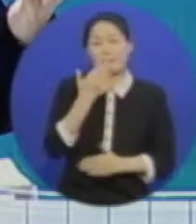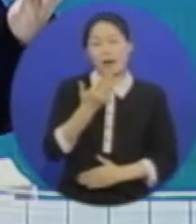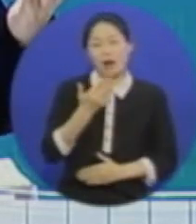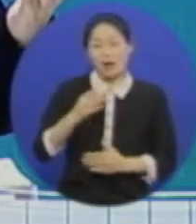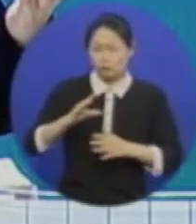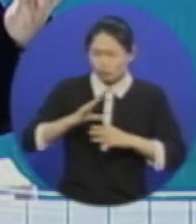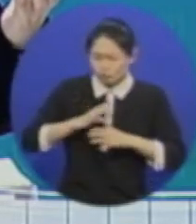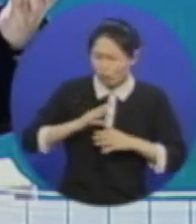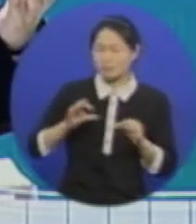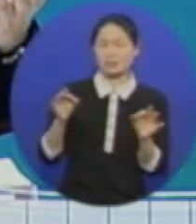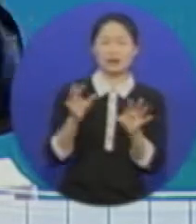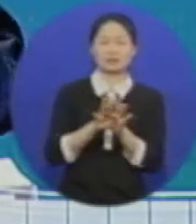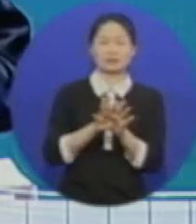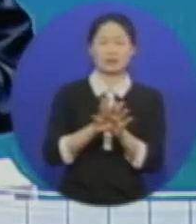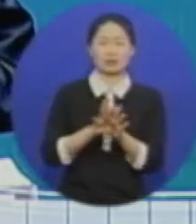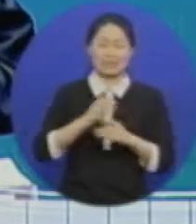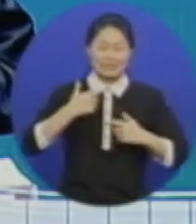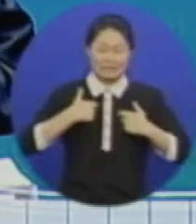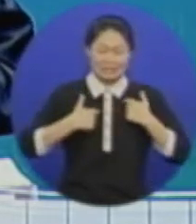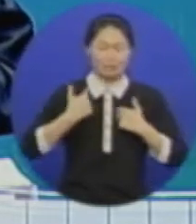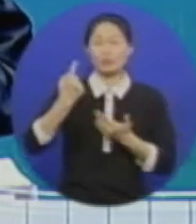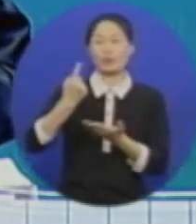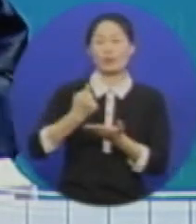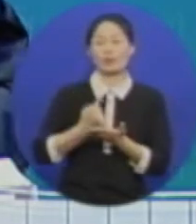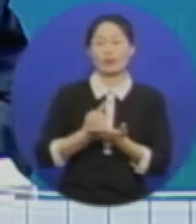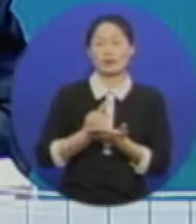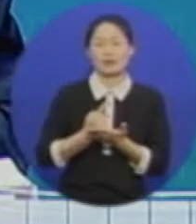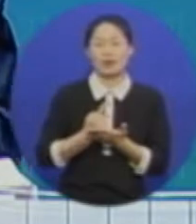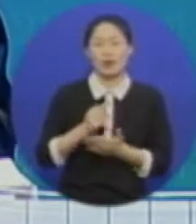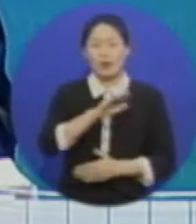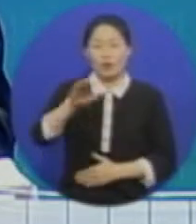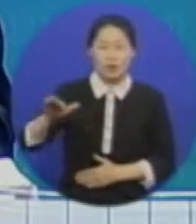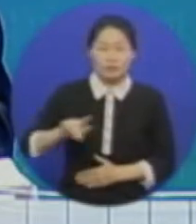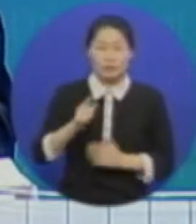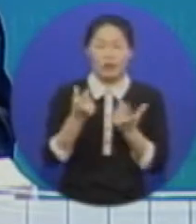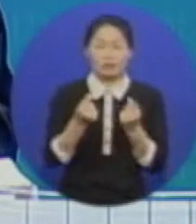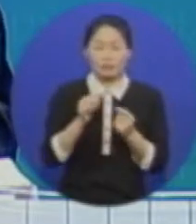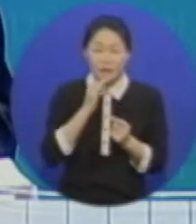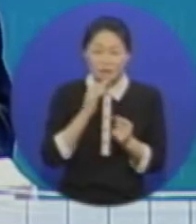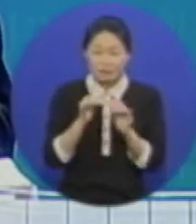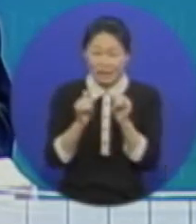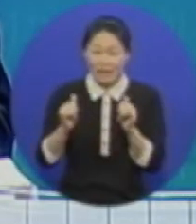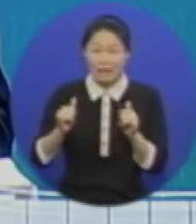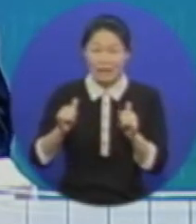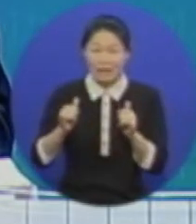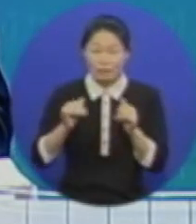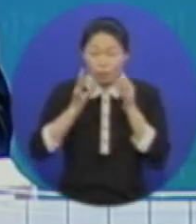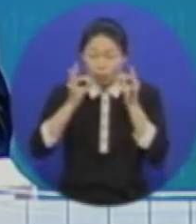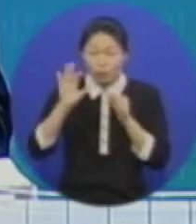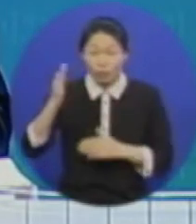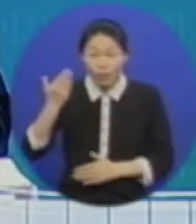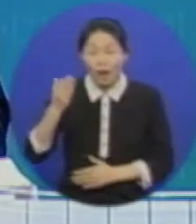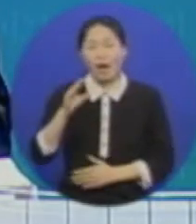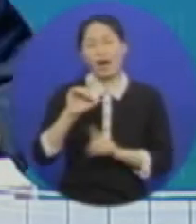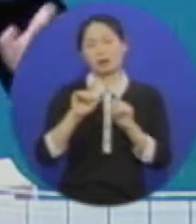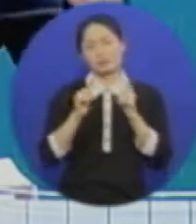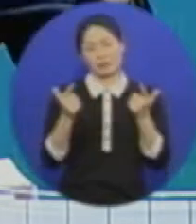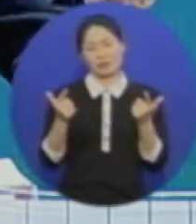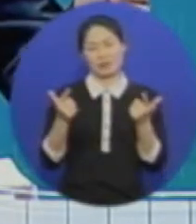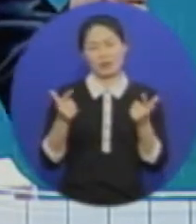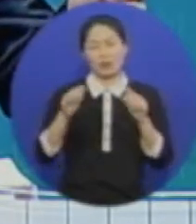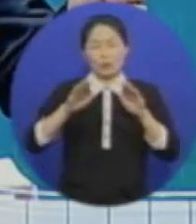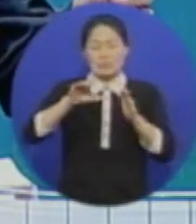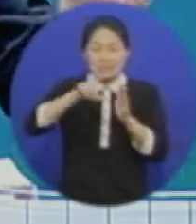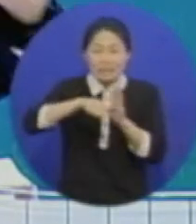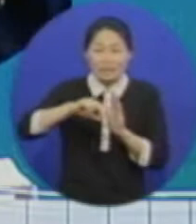없어졌어요 기쁨이 와요 여러분이 것이요 사람의 힘으로 되는 일이 아닌 것입니다 오늘 이